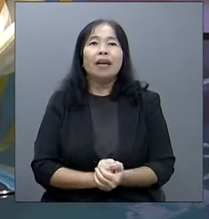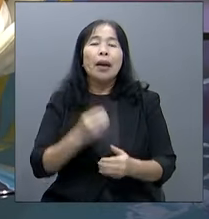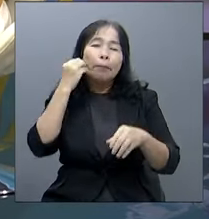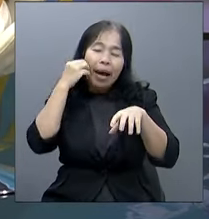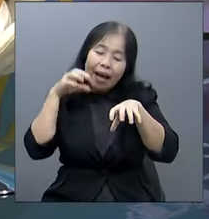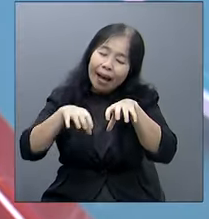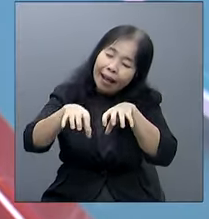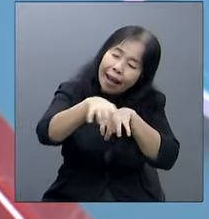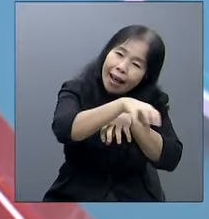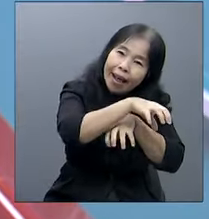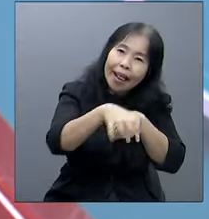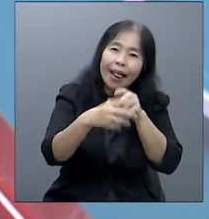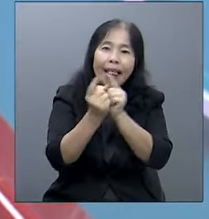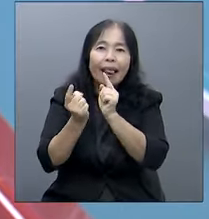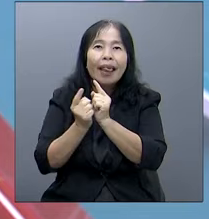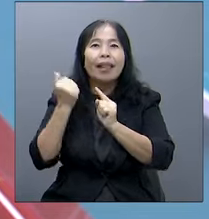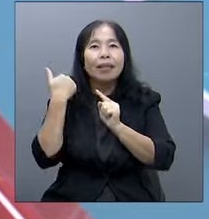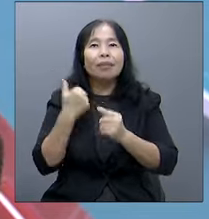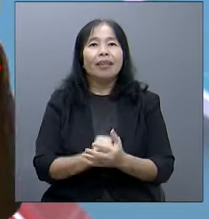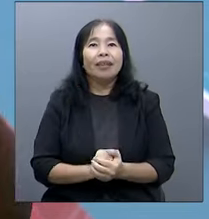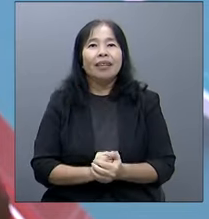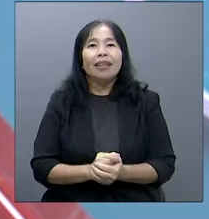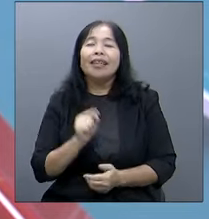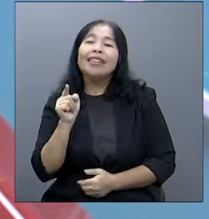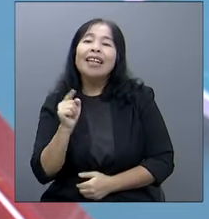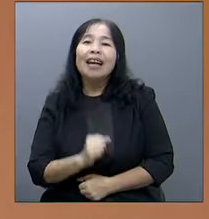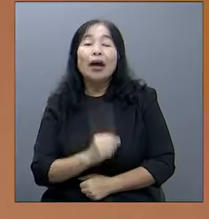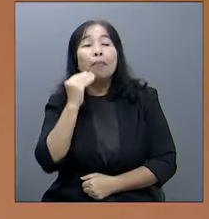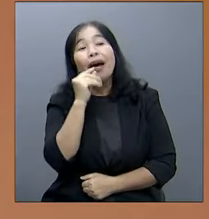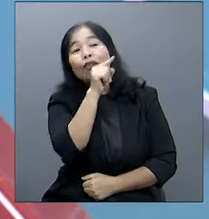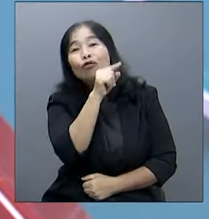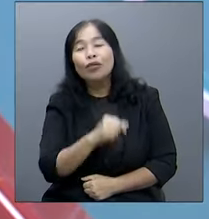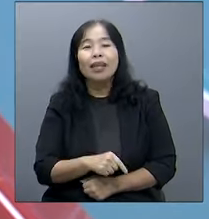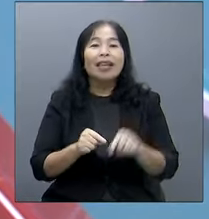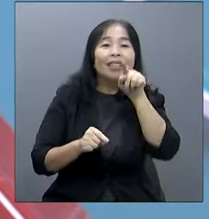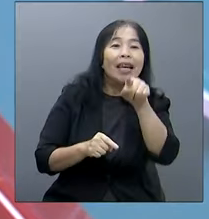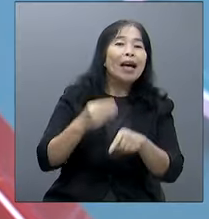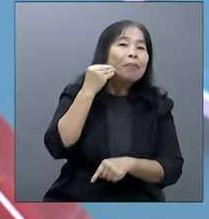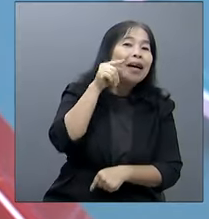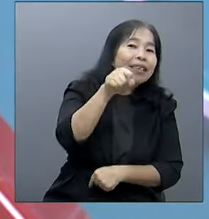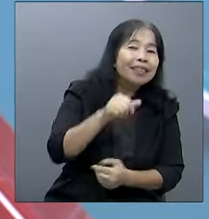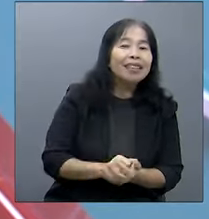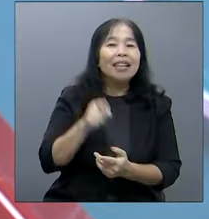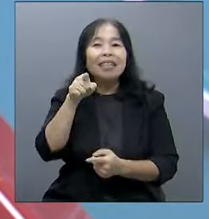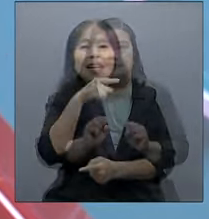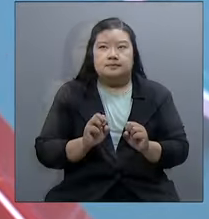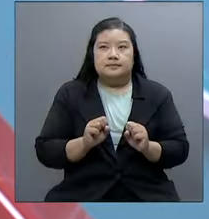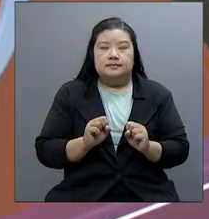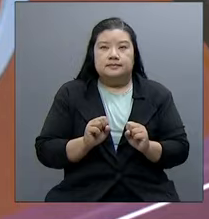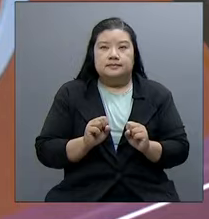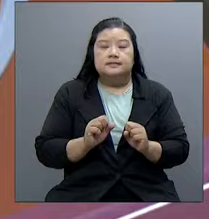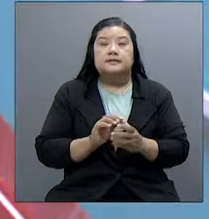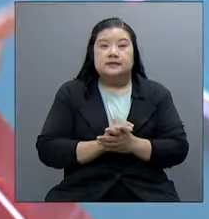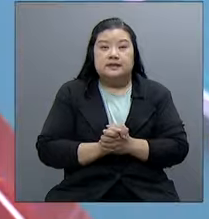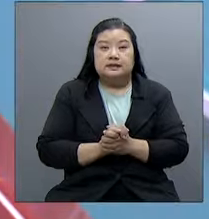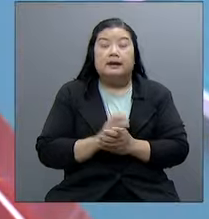ลุกบ้านนั้นเป็อย่งี้ลูกบานนเปนìแล้แม่คอยไปฟั